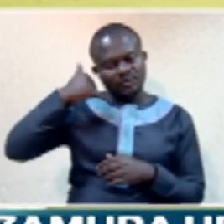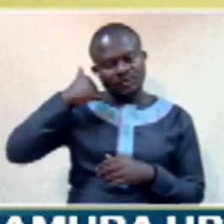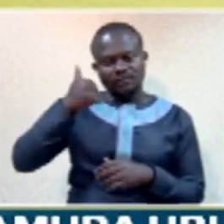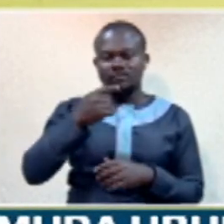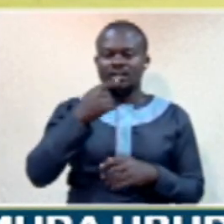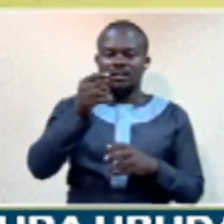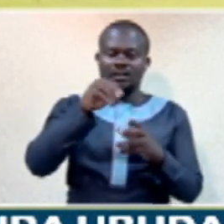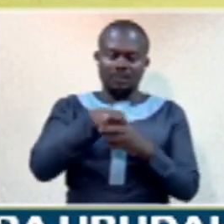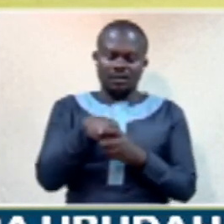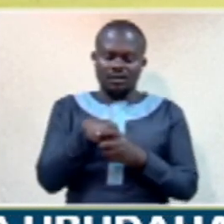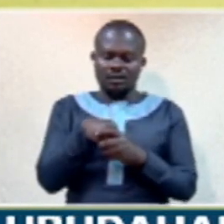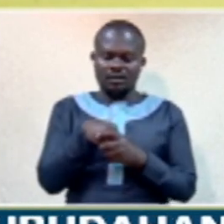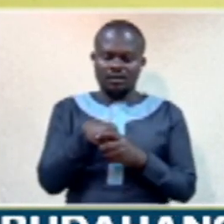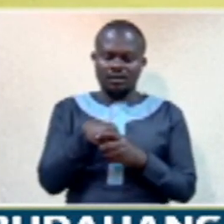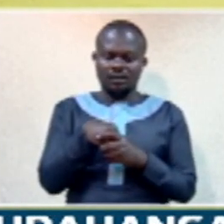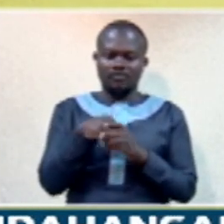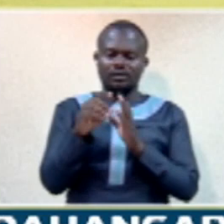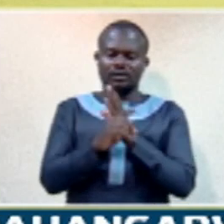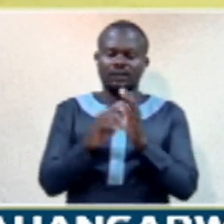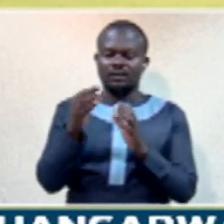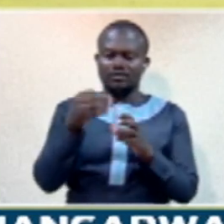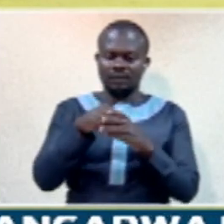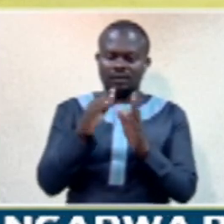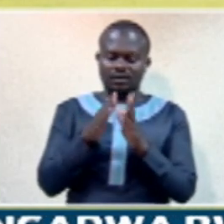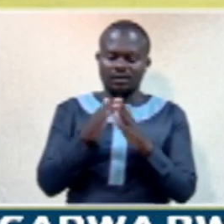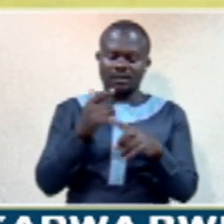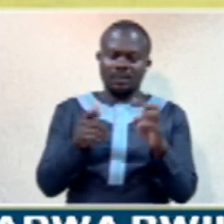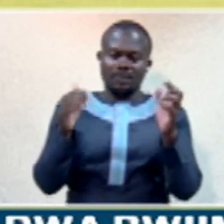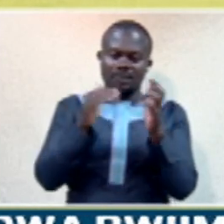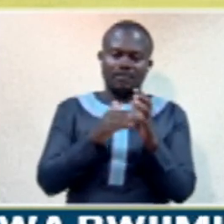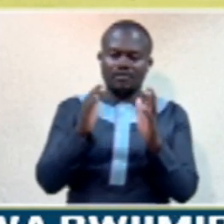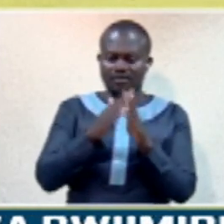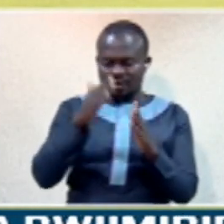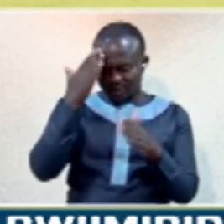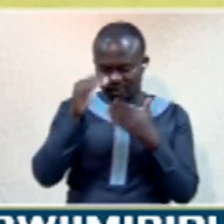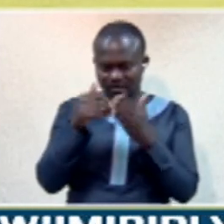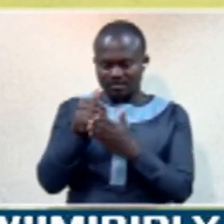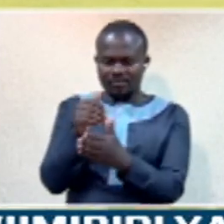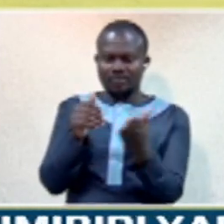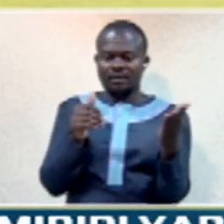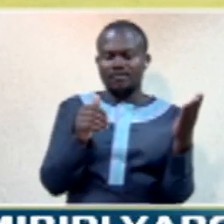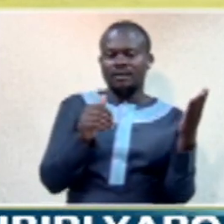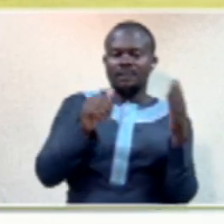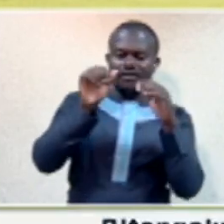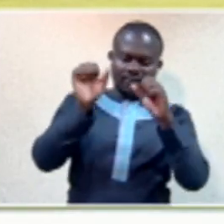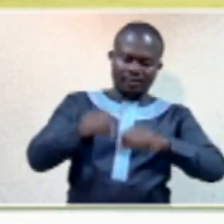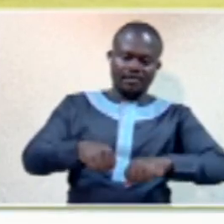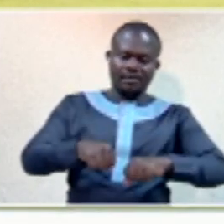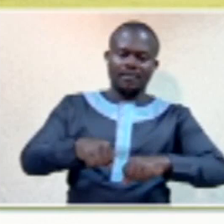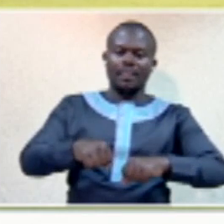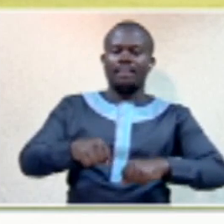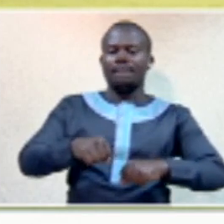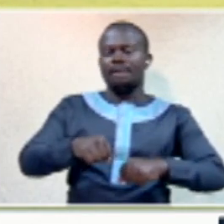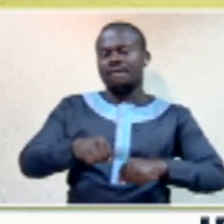iri mu turere dutatu tw'umujyi ndetse n'umujyi kugira ngo uwagira ikibazo abe ya